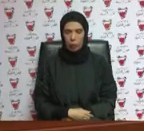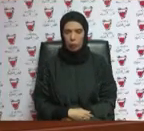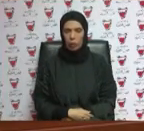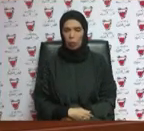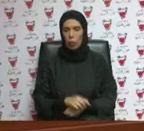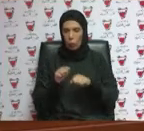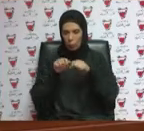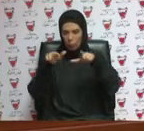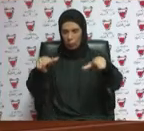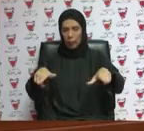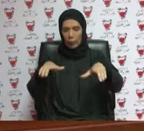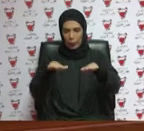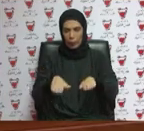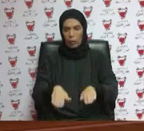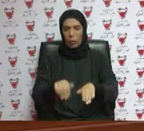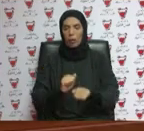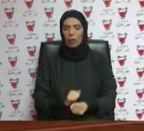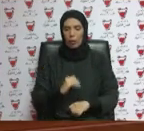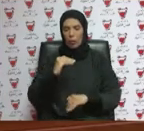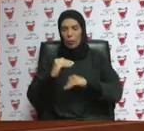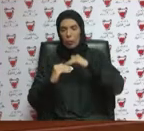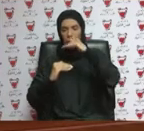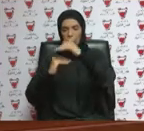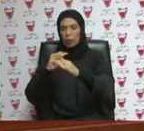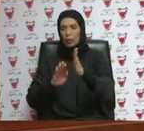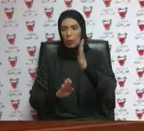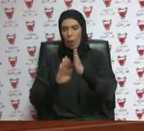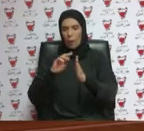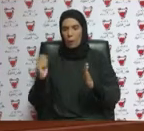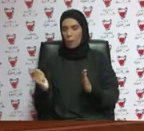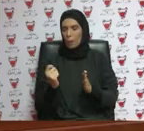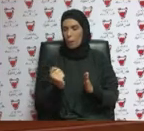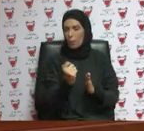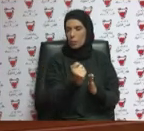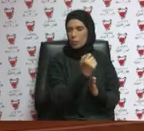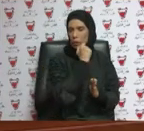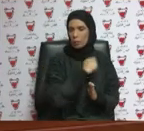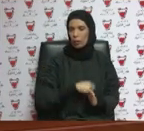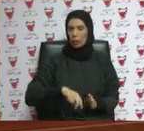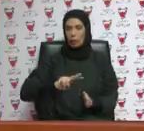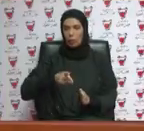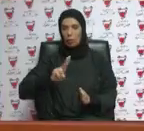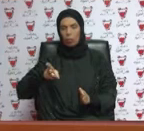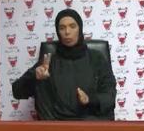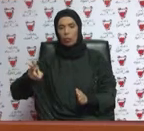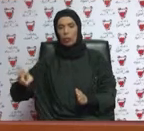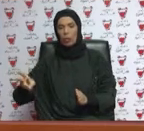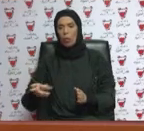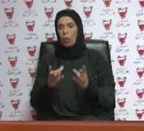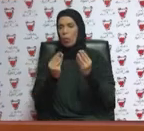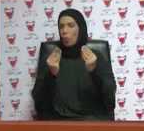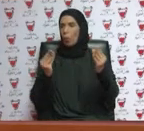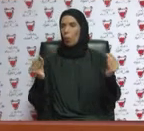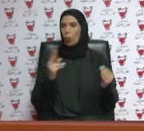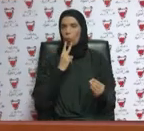وينوه المجلس إلى أن التطورات المتسارعة والمتغيرات الكثيرة التي